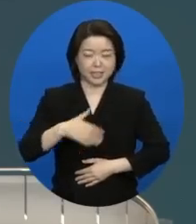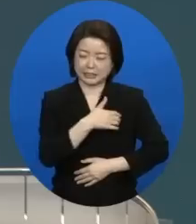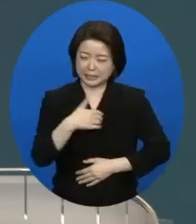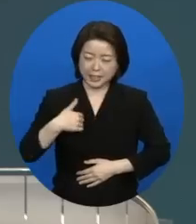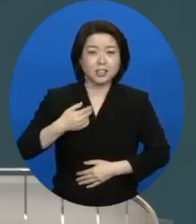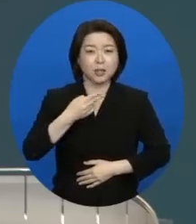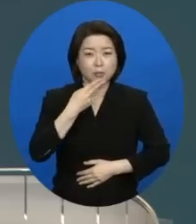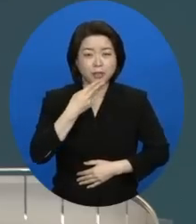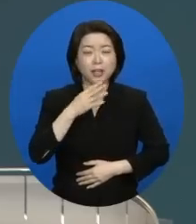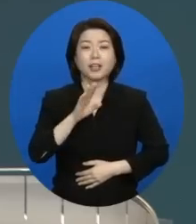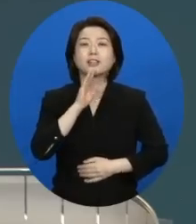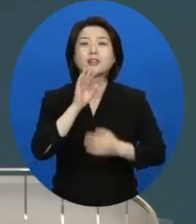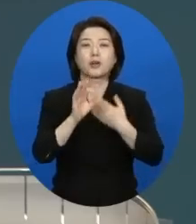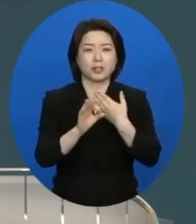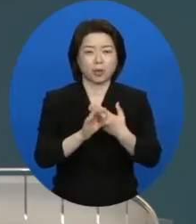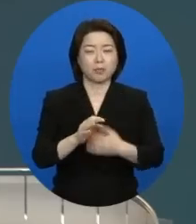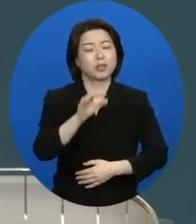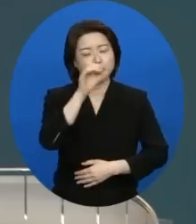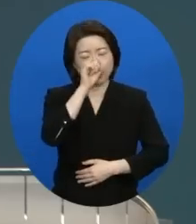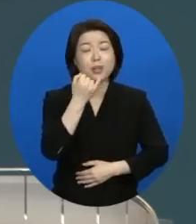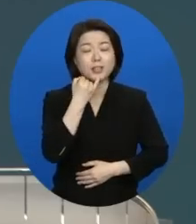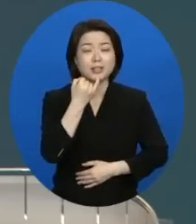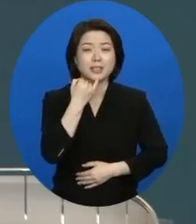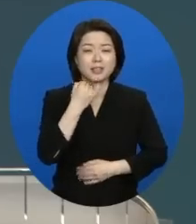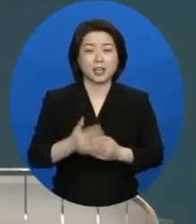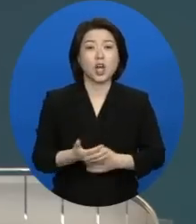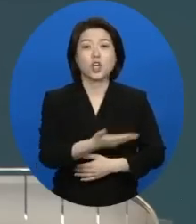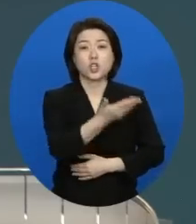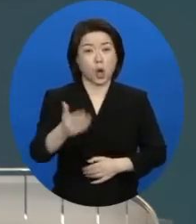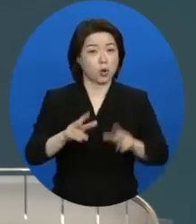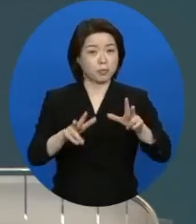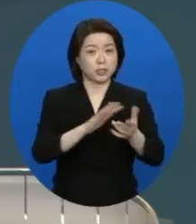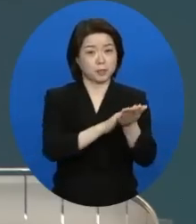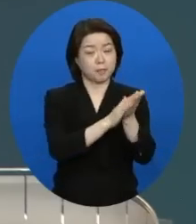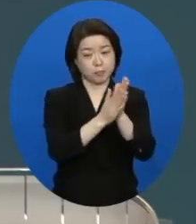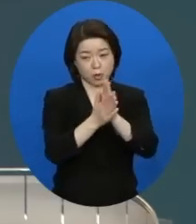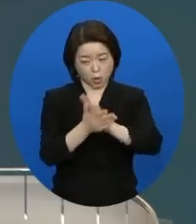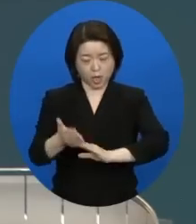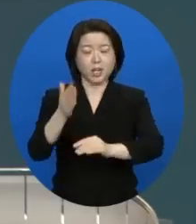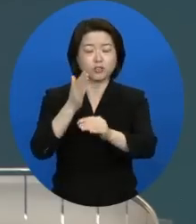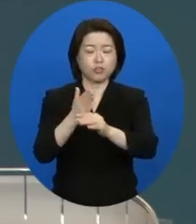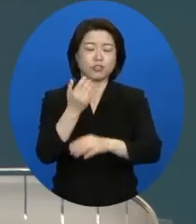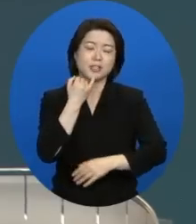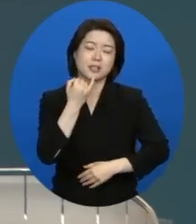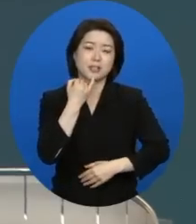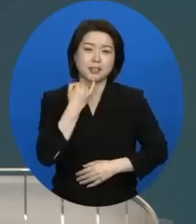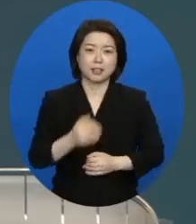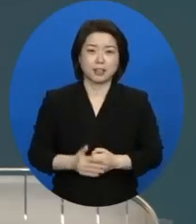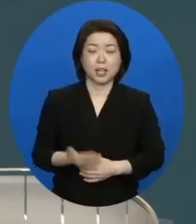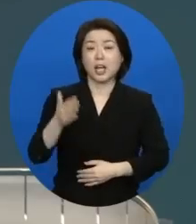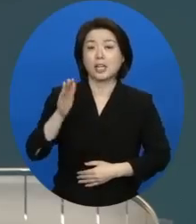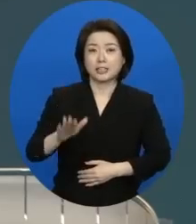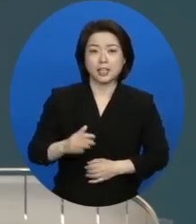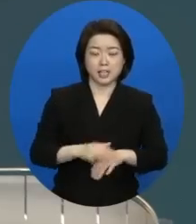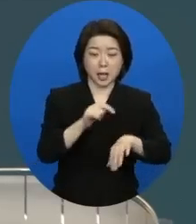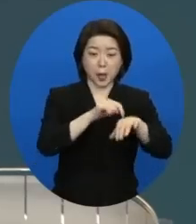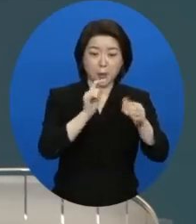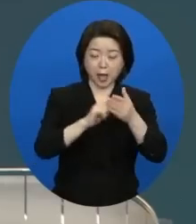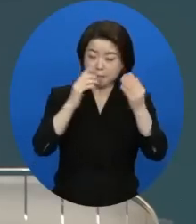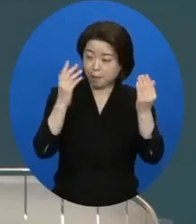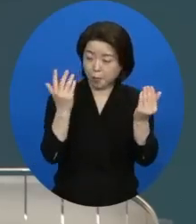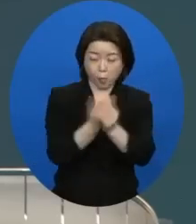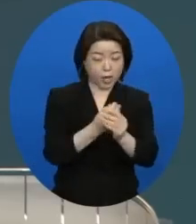없다 그러시면 좋아요. 여러분은 지금 변해가는 중에 있으니까. 그러나 마음이